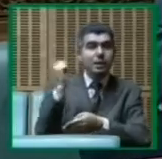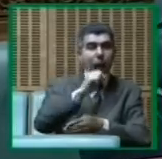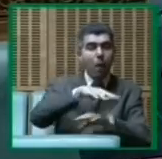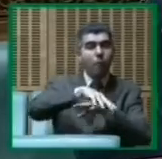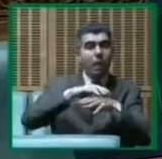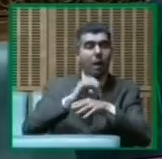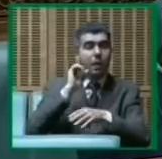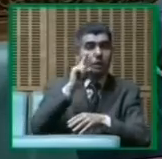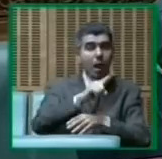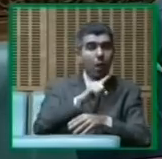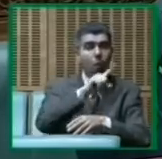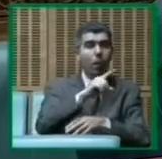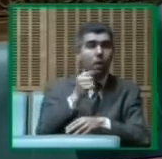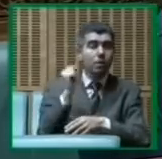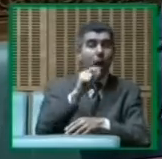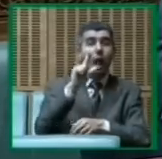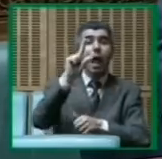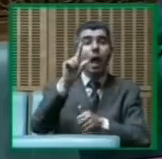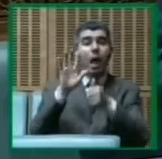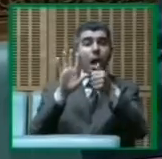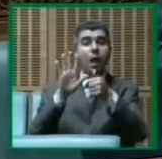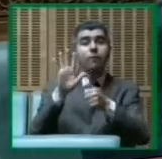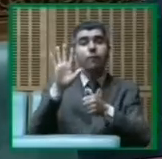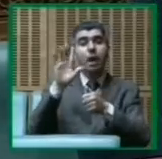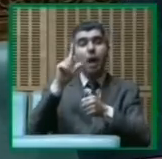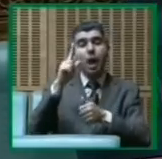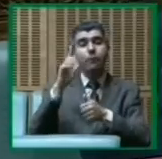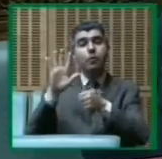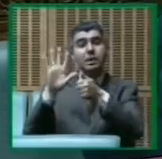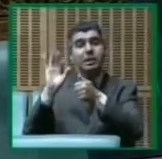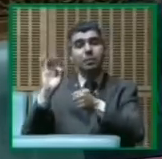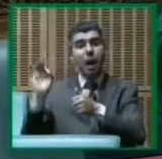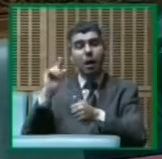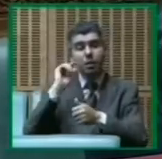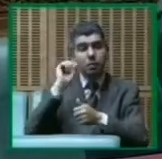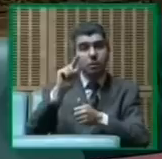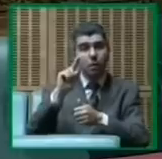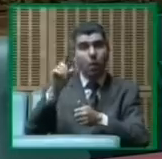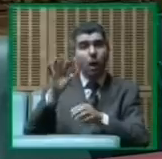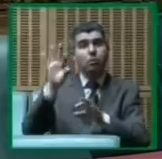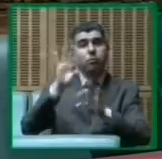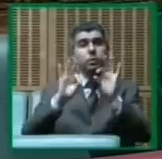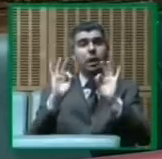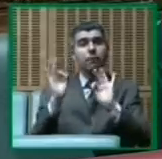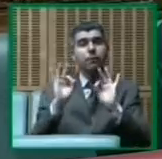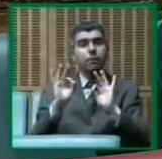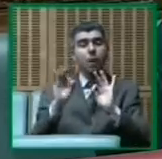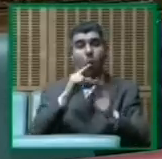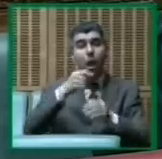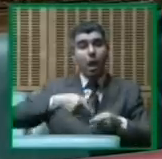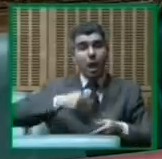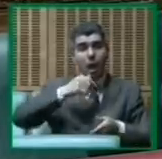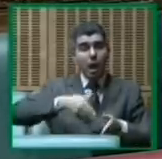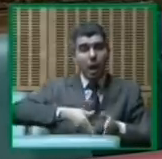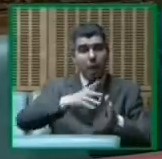به بقات 1600 من هاد الناس اللي ما استفدتش. شنو هو المشكل ديالهم اليوم؟ كاين الماء، حتى الشطر الثالث